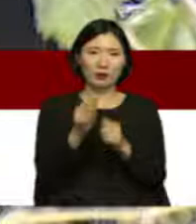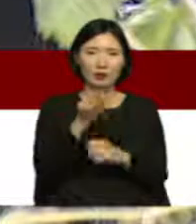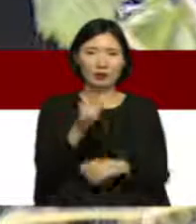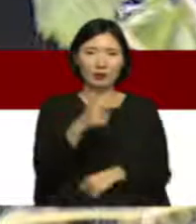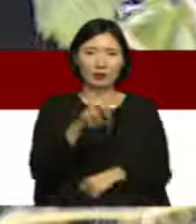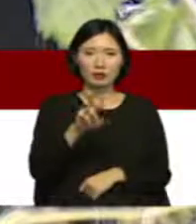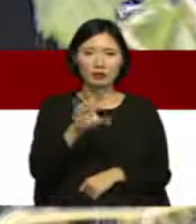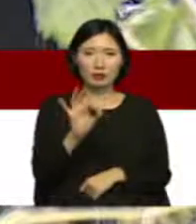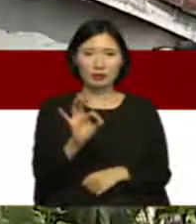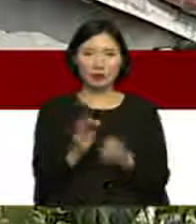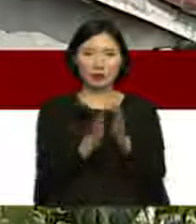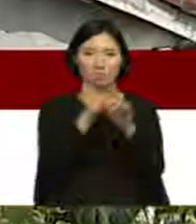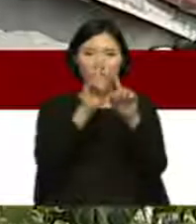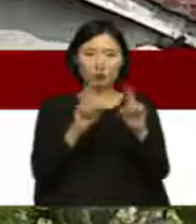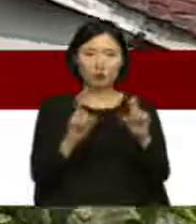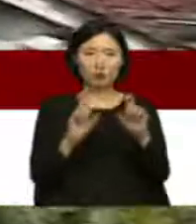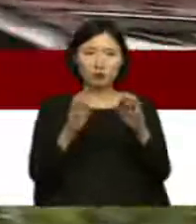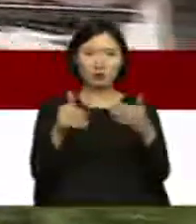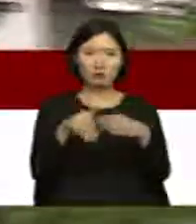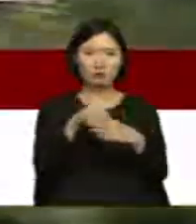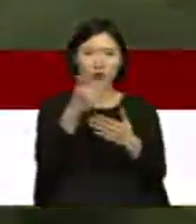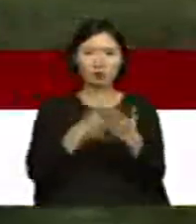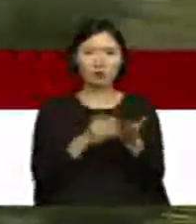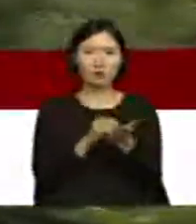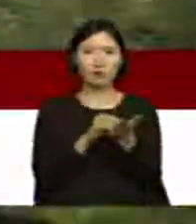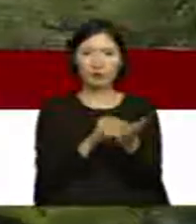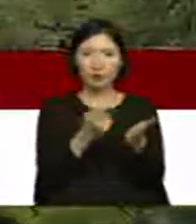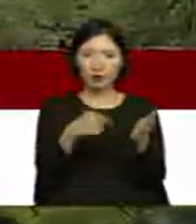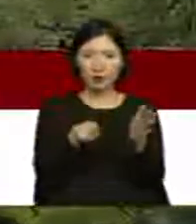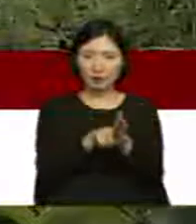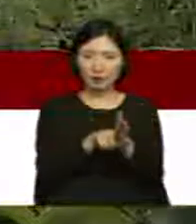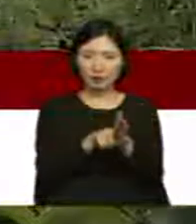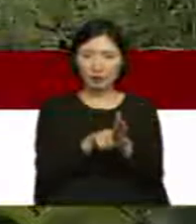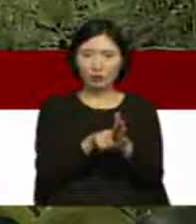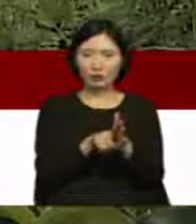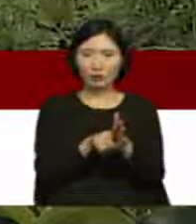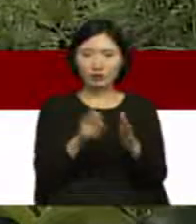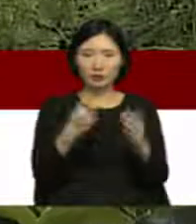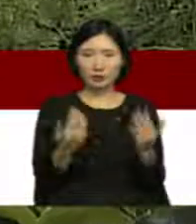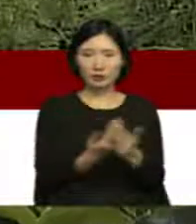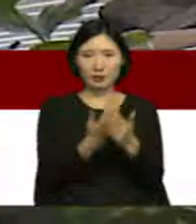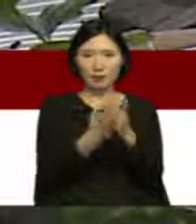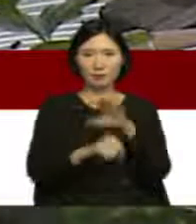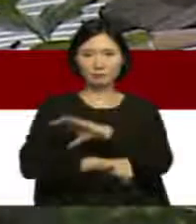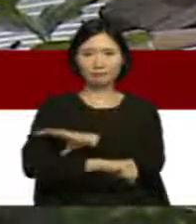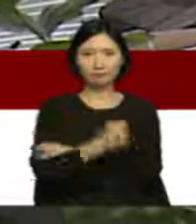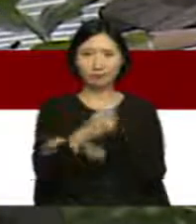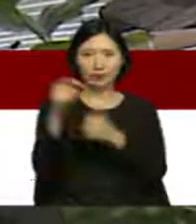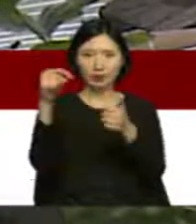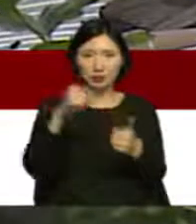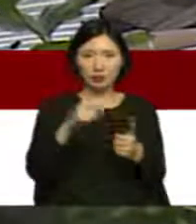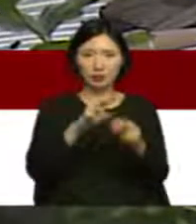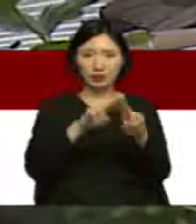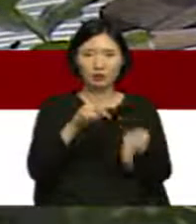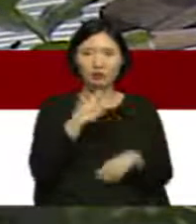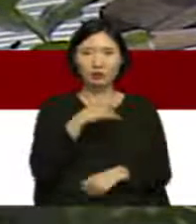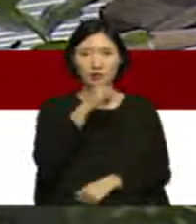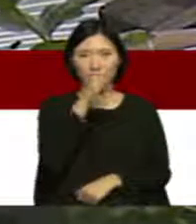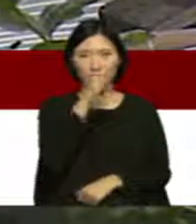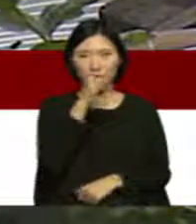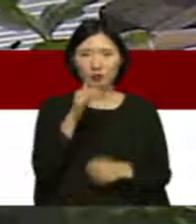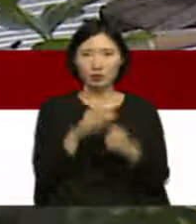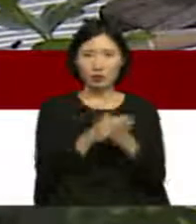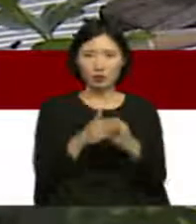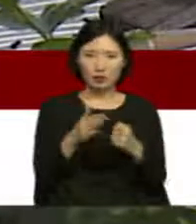유네스코에 등재 하기 위해 지난해 3월 재개발을 직권 해제한 바 있습니다 이에 사직 2구역은 서울시를